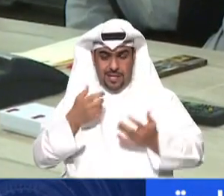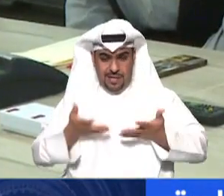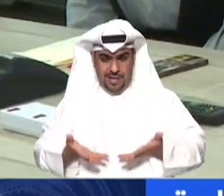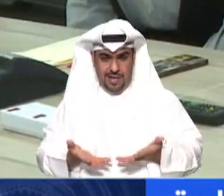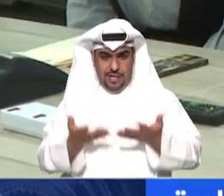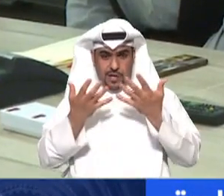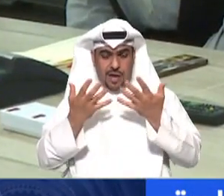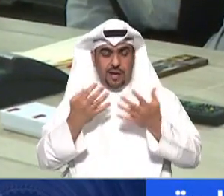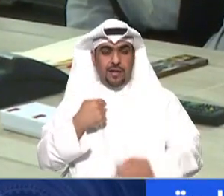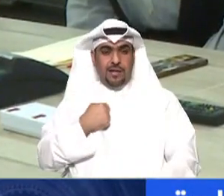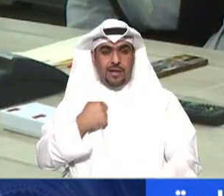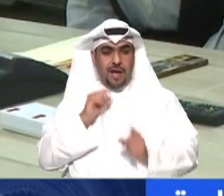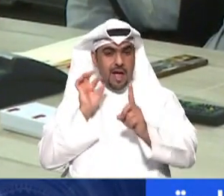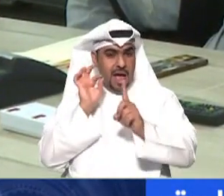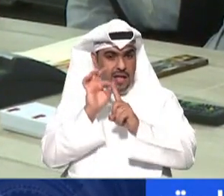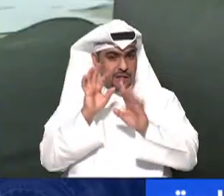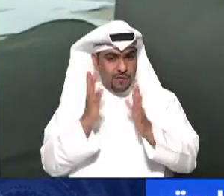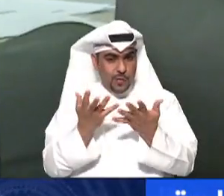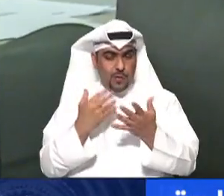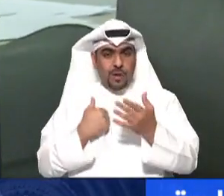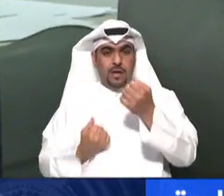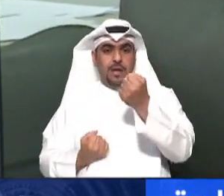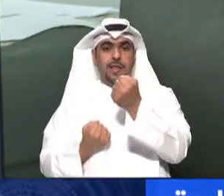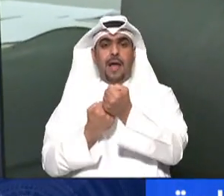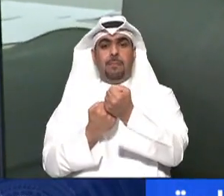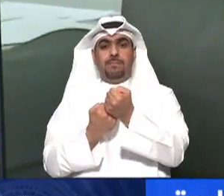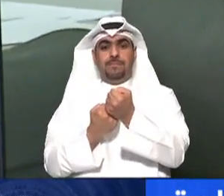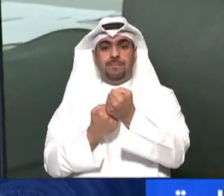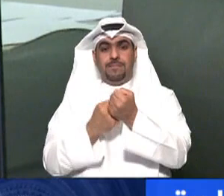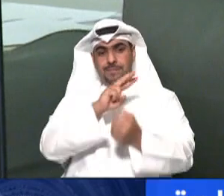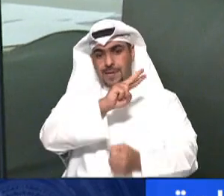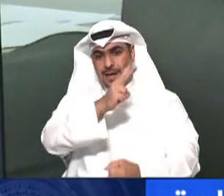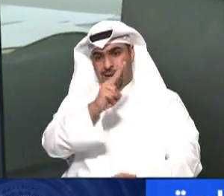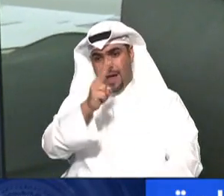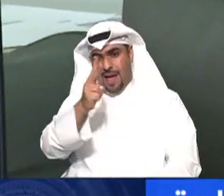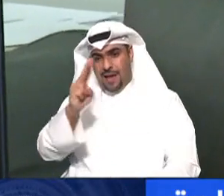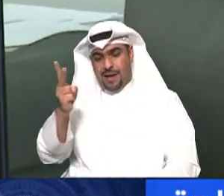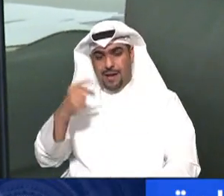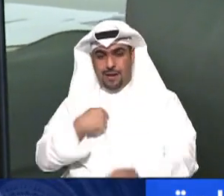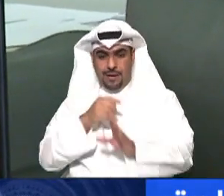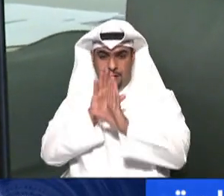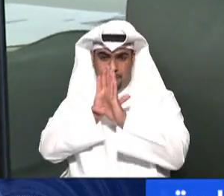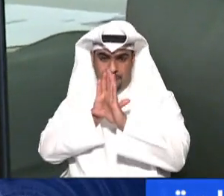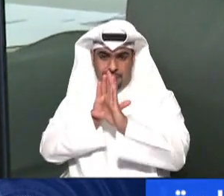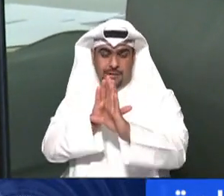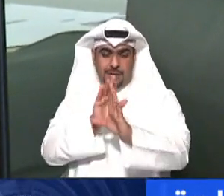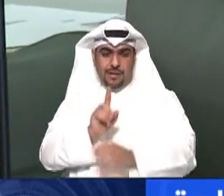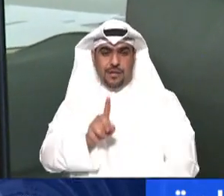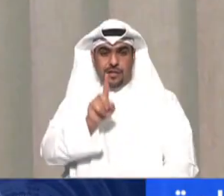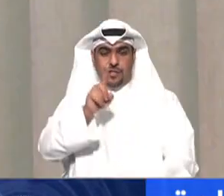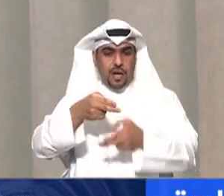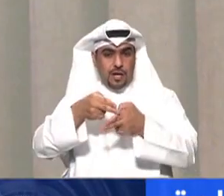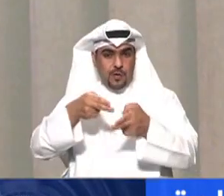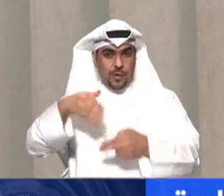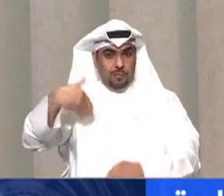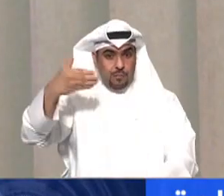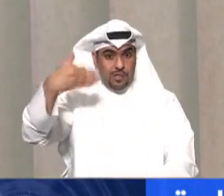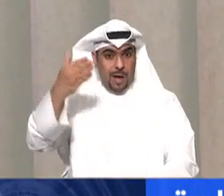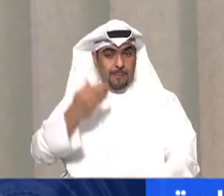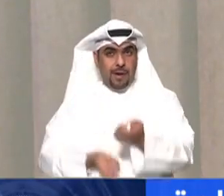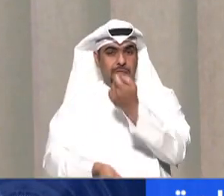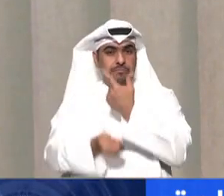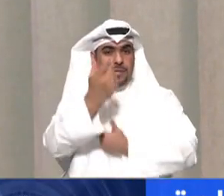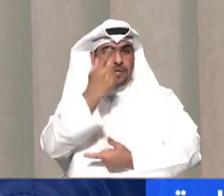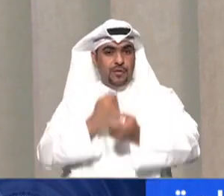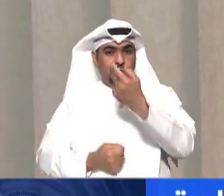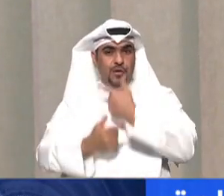دعم الجهات الأخرى فيما يعزز الاقتصاد الوطني بجعل الكويت مركز مالي وتجاري. طبعا احنا مع